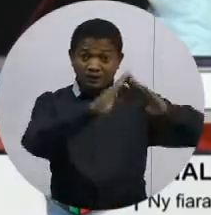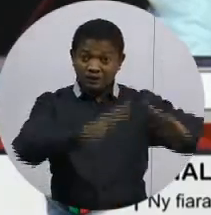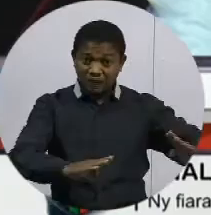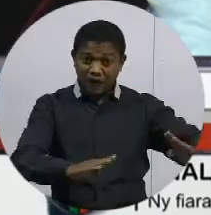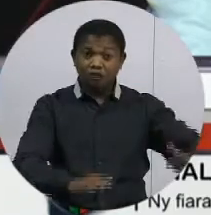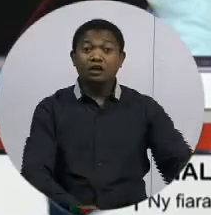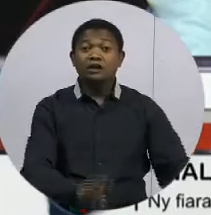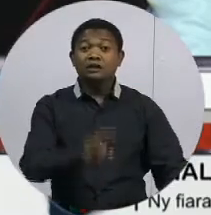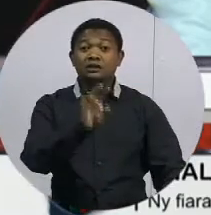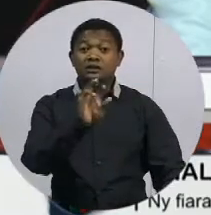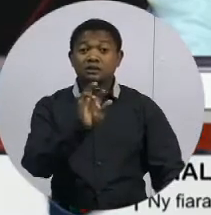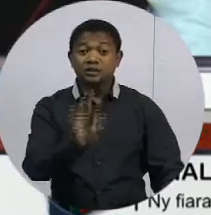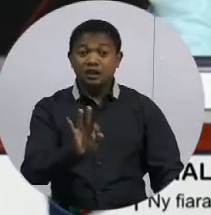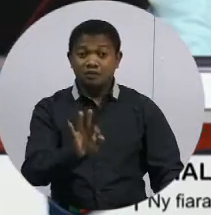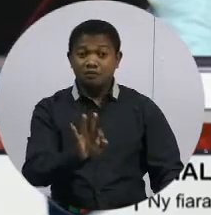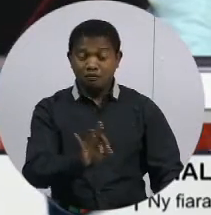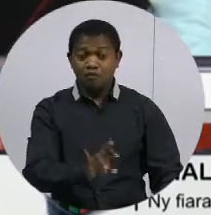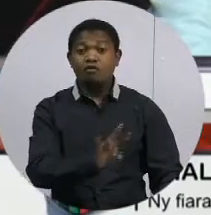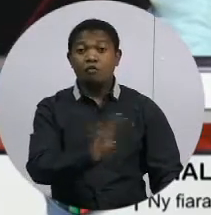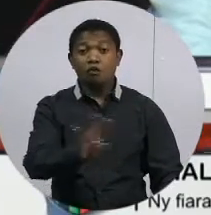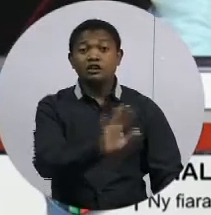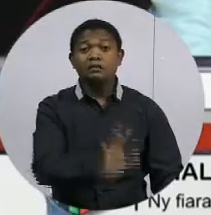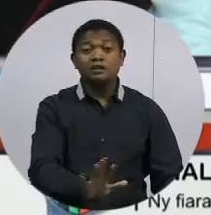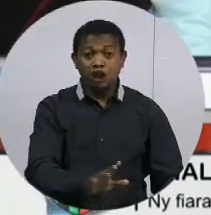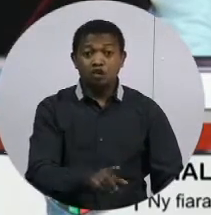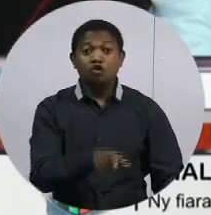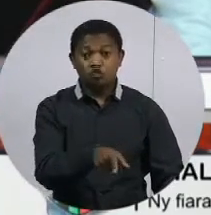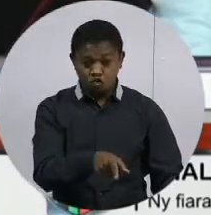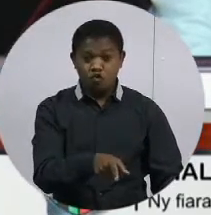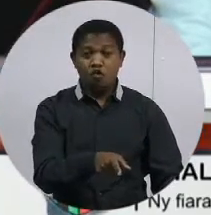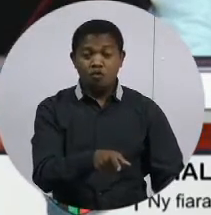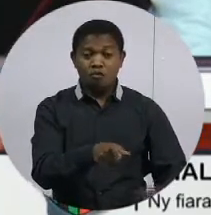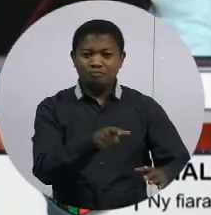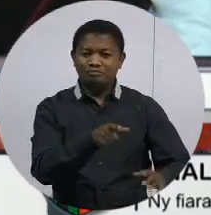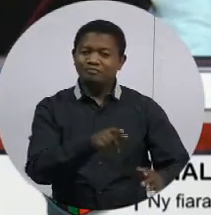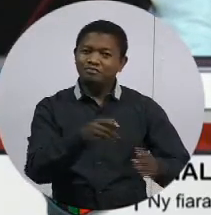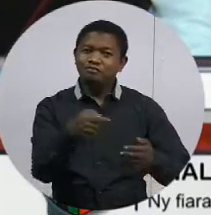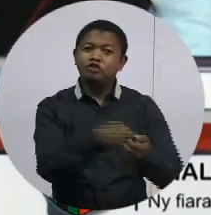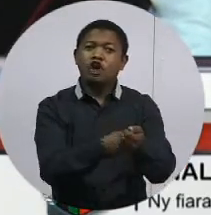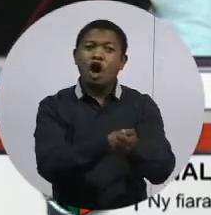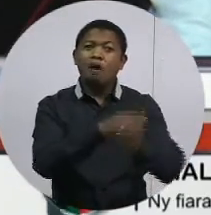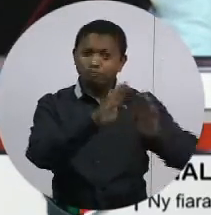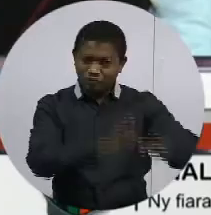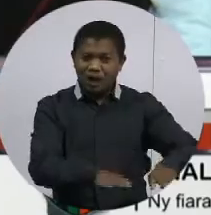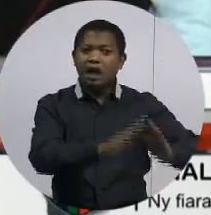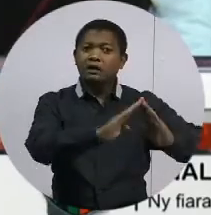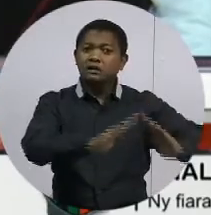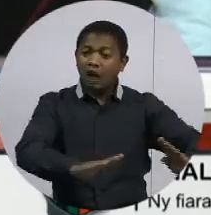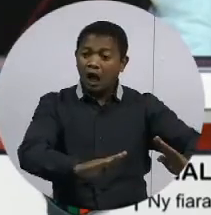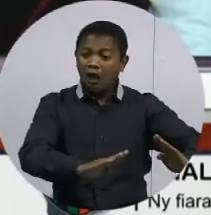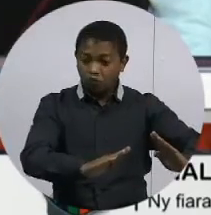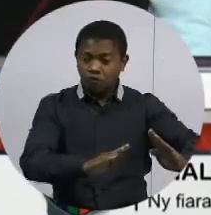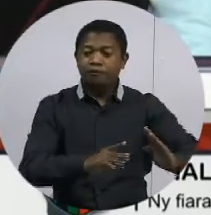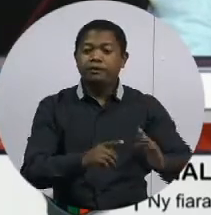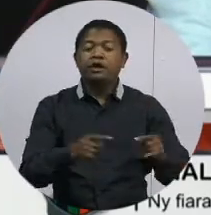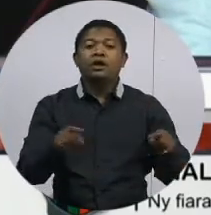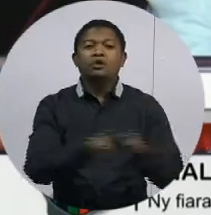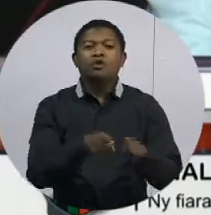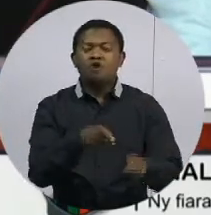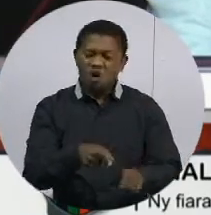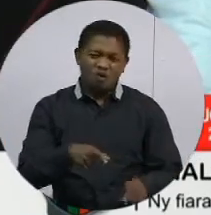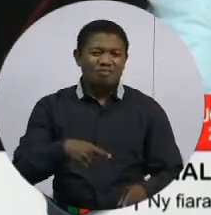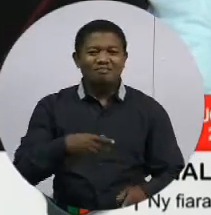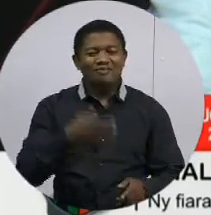nanao forme grave izy ireo a, afaka nitsaboana tsara, nijanona tany an-tokantrano a. Misy koa ireo olona tsy nisy soritra aretina,